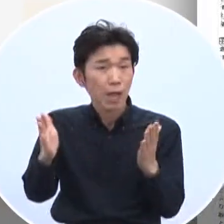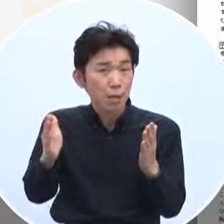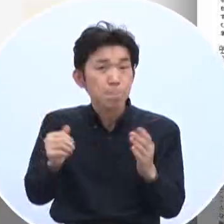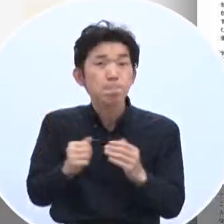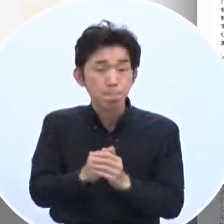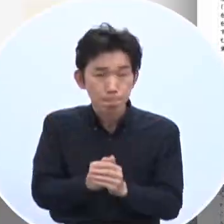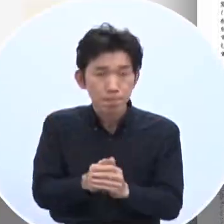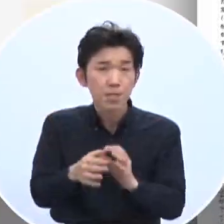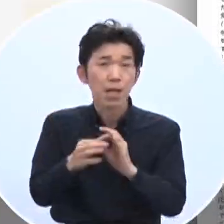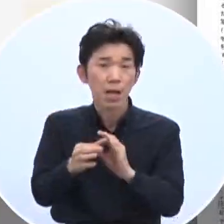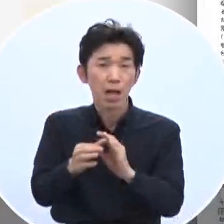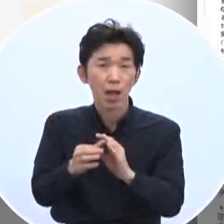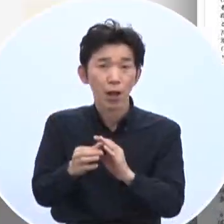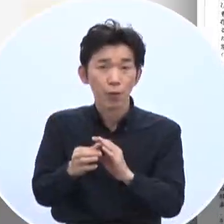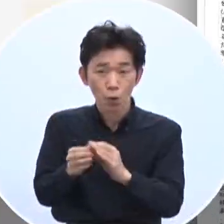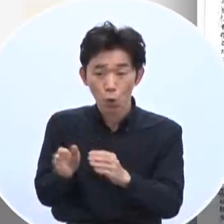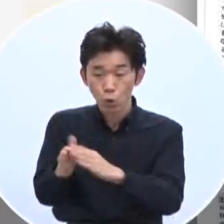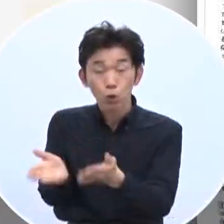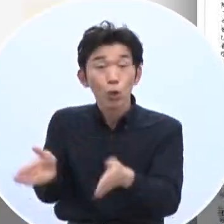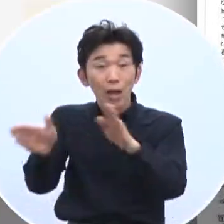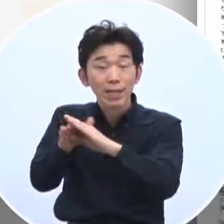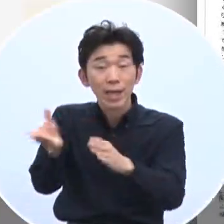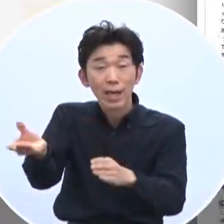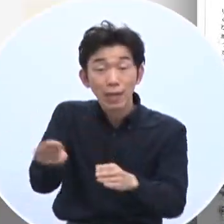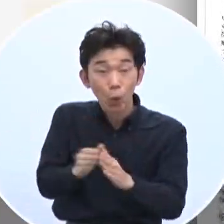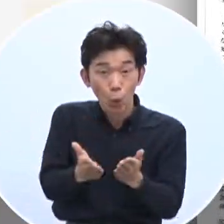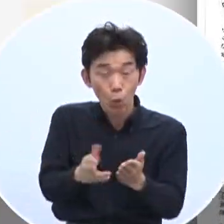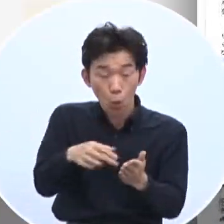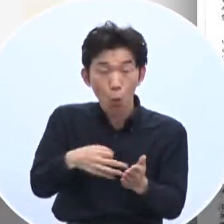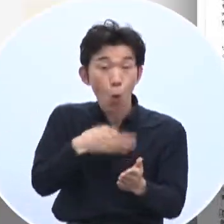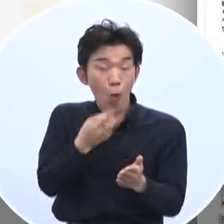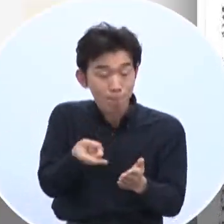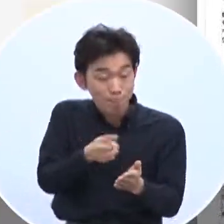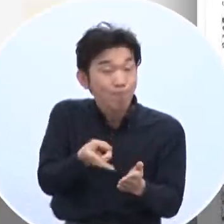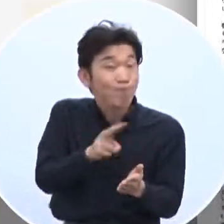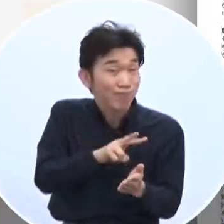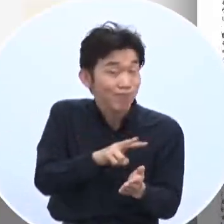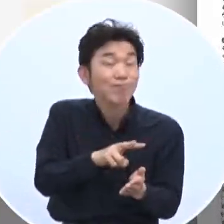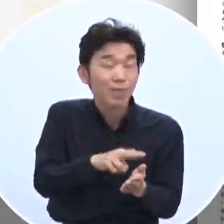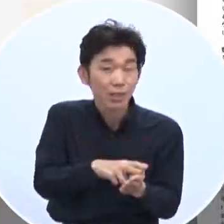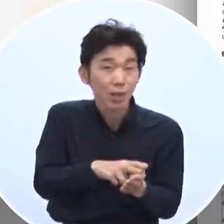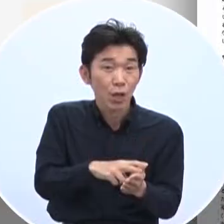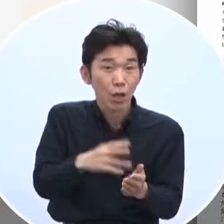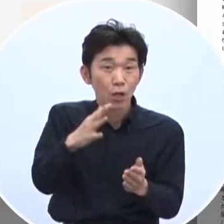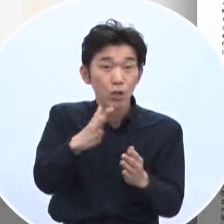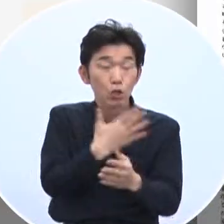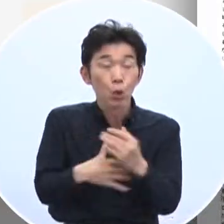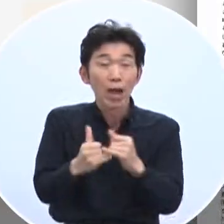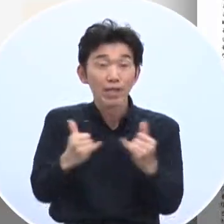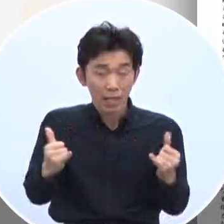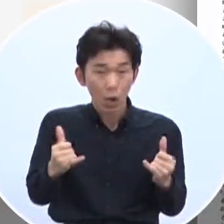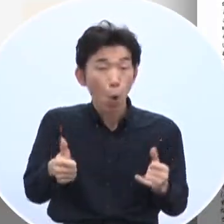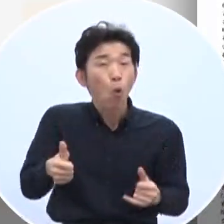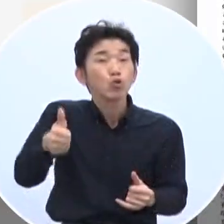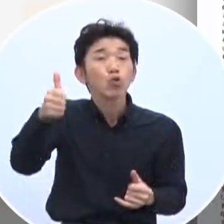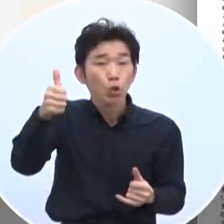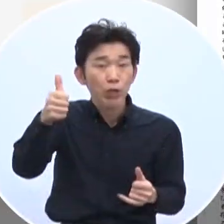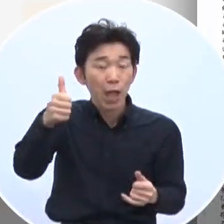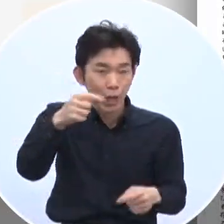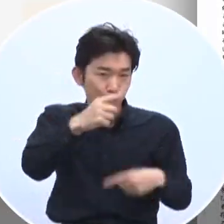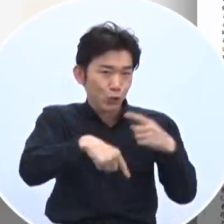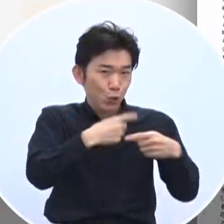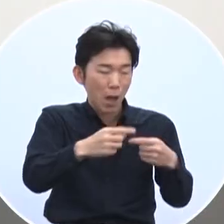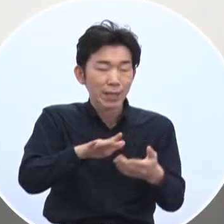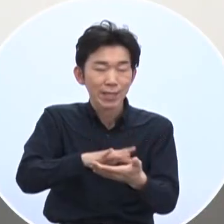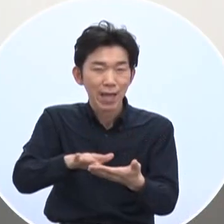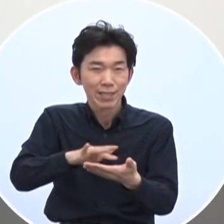ので図書館で借りた本を音に変えてもらったり、障害者の方がホストになって手話や点字で教えてもら